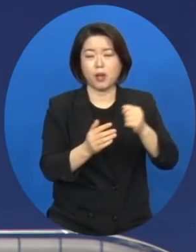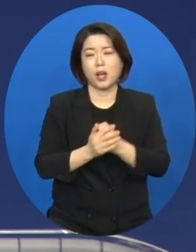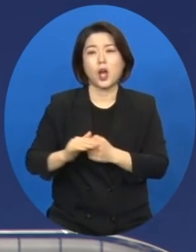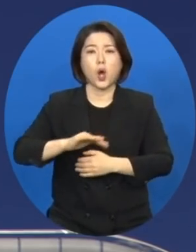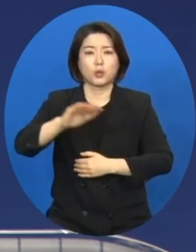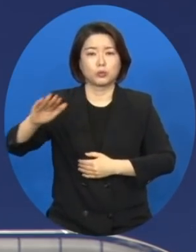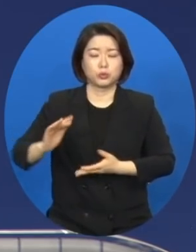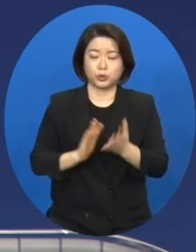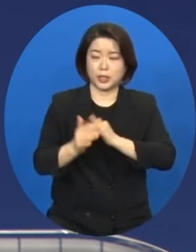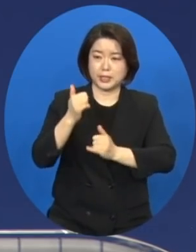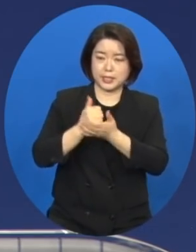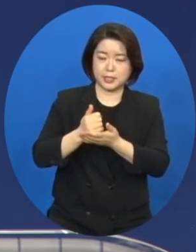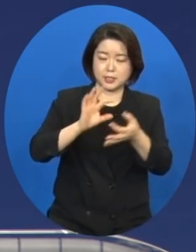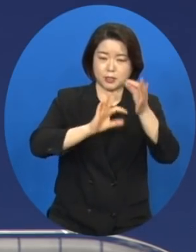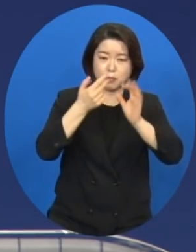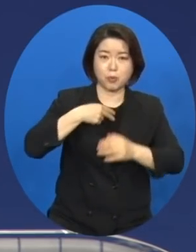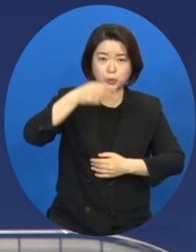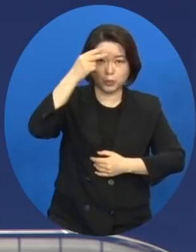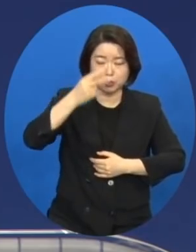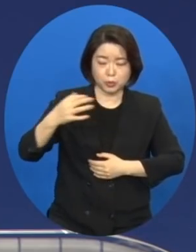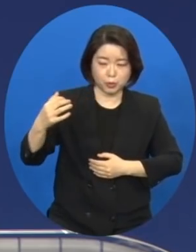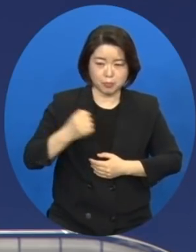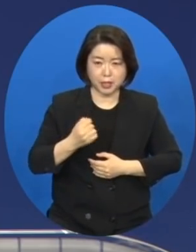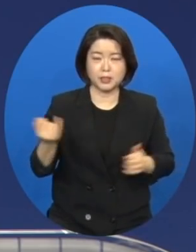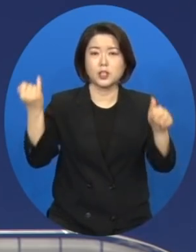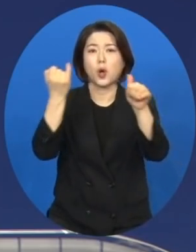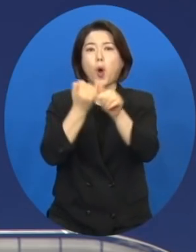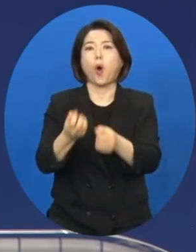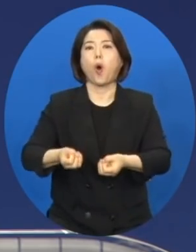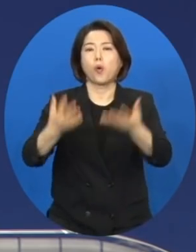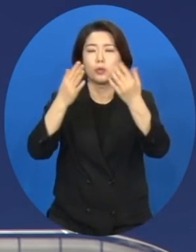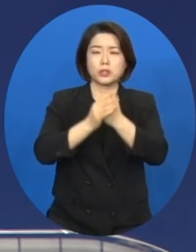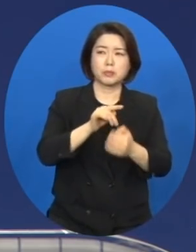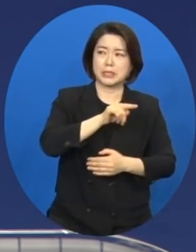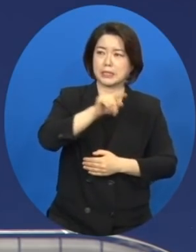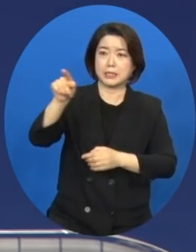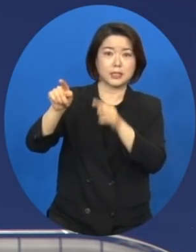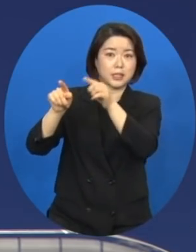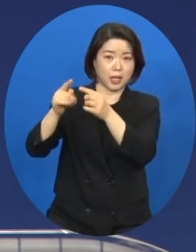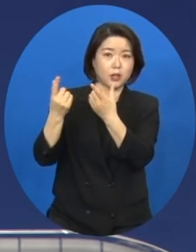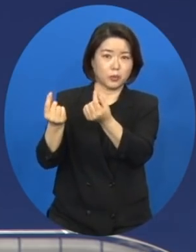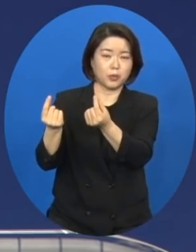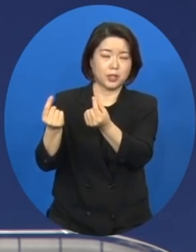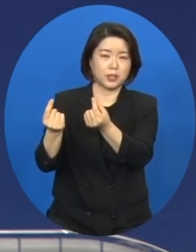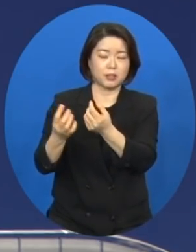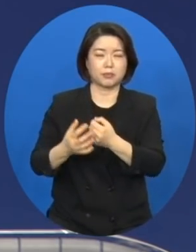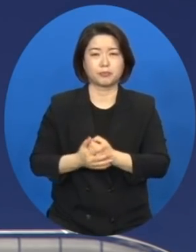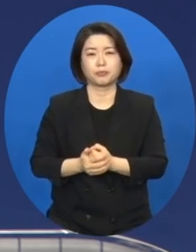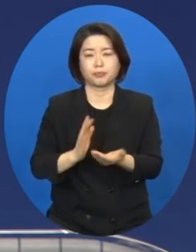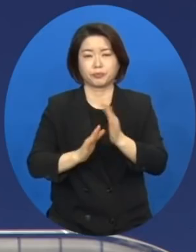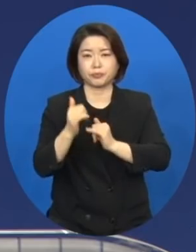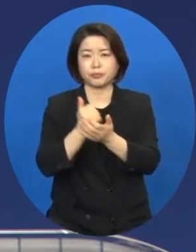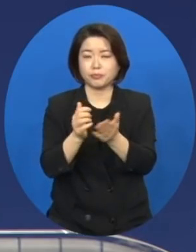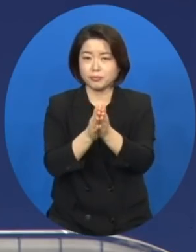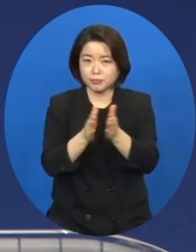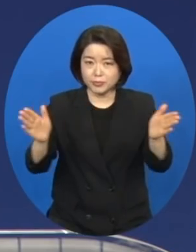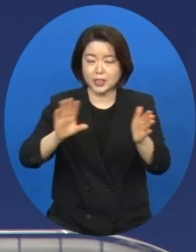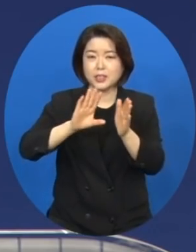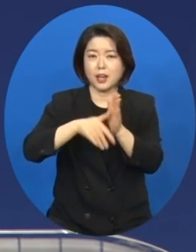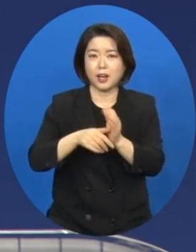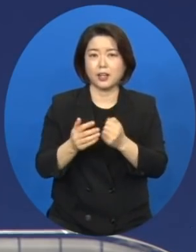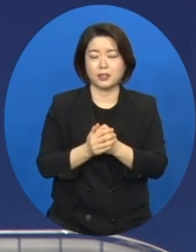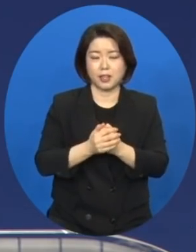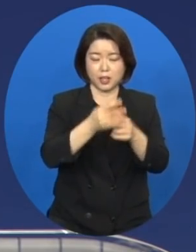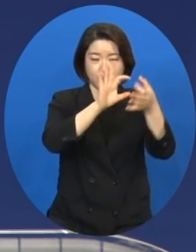예수님과의 포도주로 맺는 혼인식을 가리키고 있는 거예요. 그러니까 예수님은 시작할 때